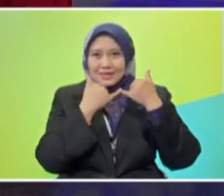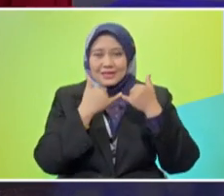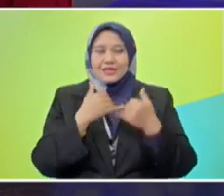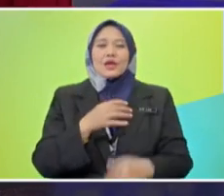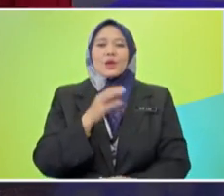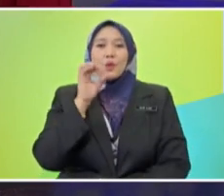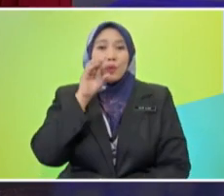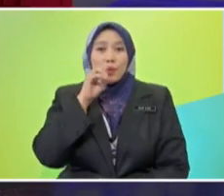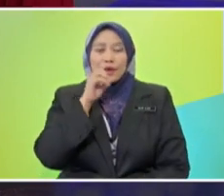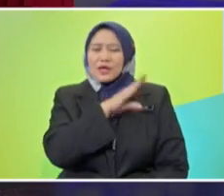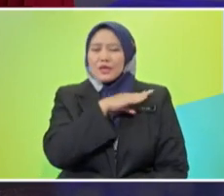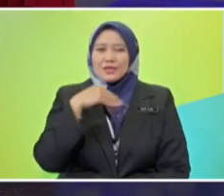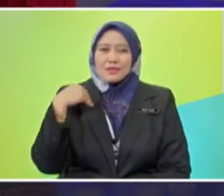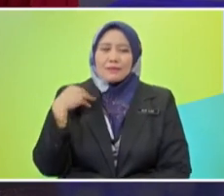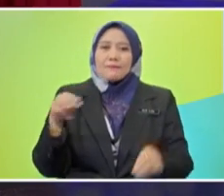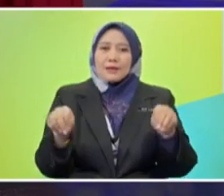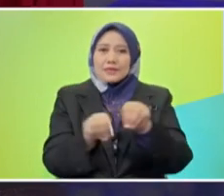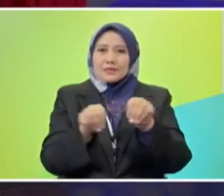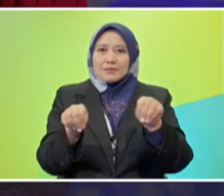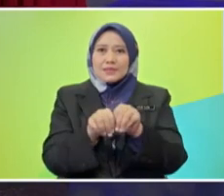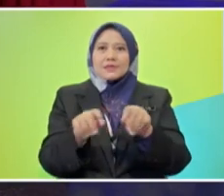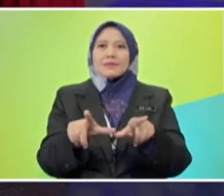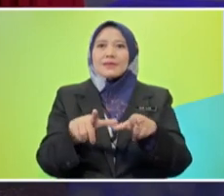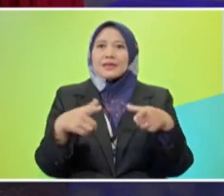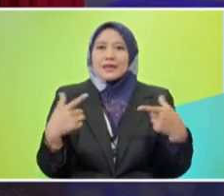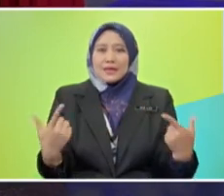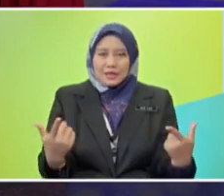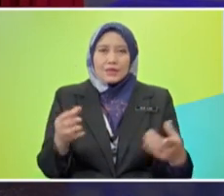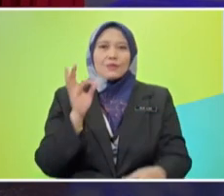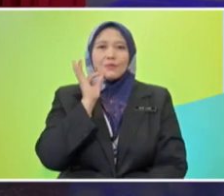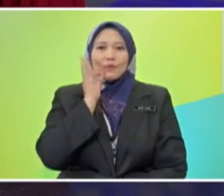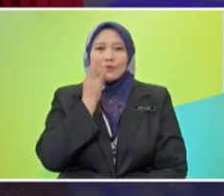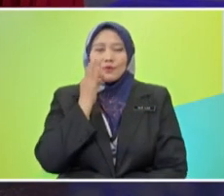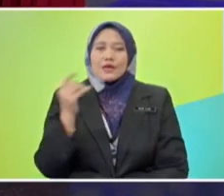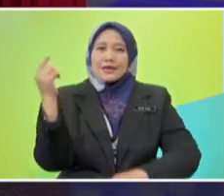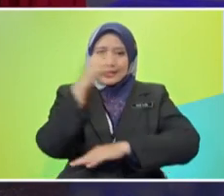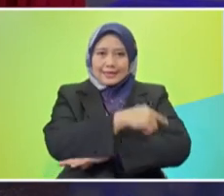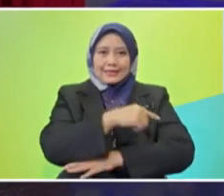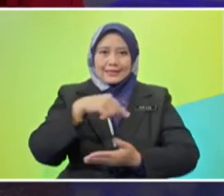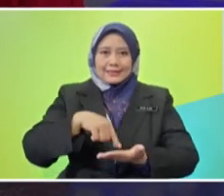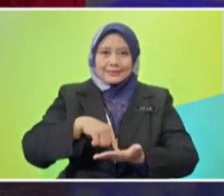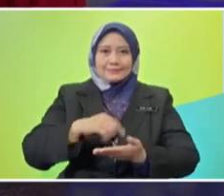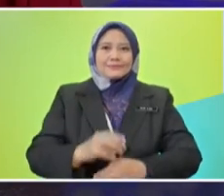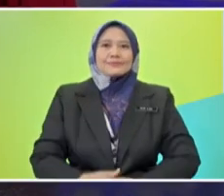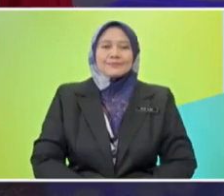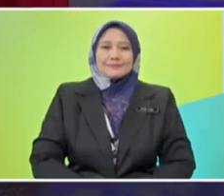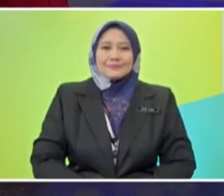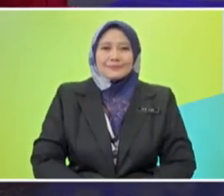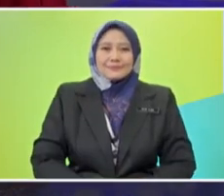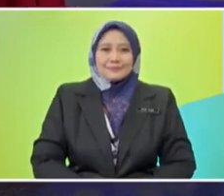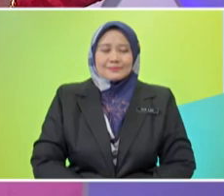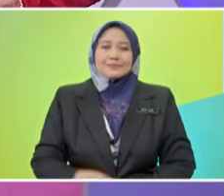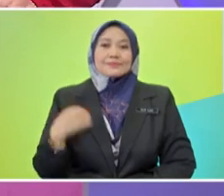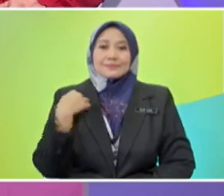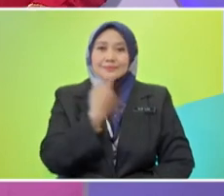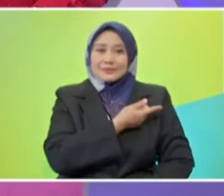sini Cikgu. Ya. Aha. Baik cikgu, kita teruskan cikgu dengan pembelajaran kita pada hari ini cikgu. Baiklah saya teruskan ya Fizi. Silakan, terima kasih. Anak-anak semua